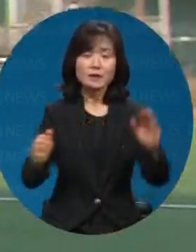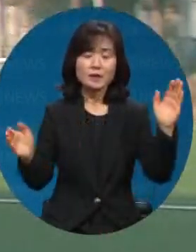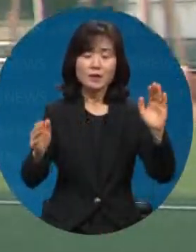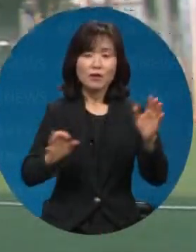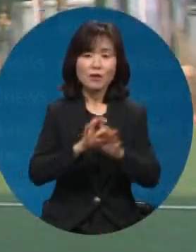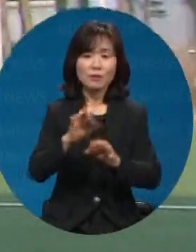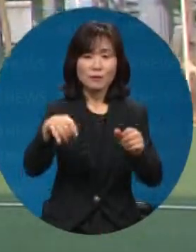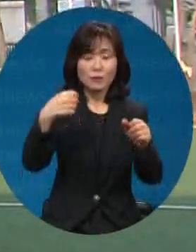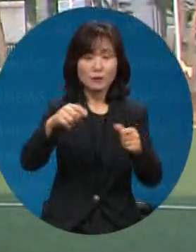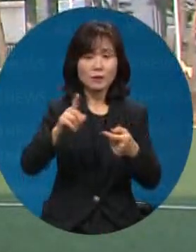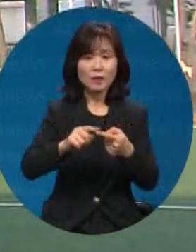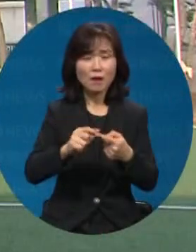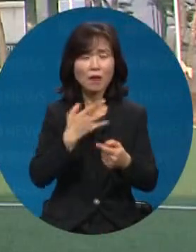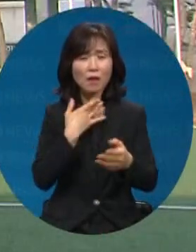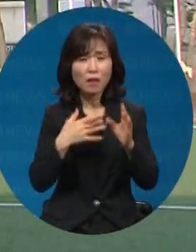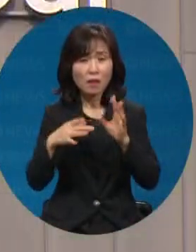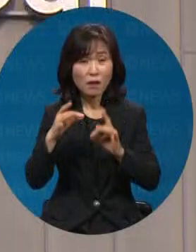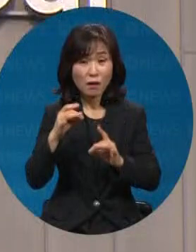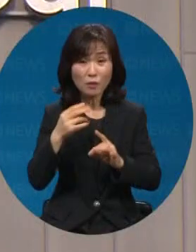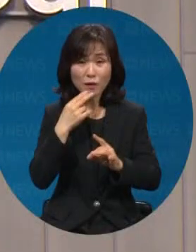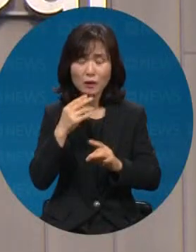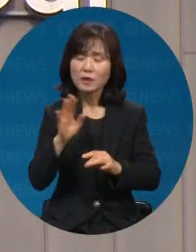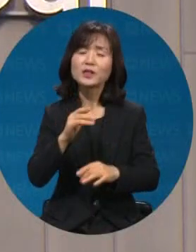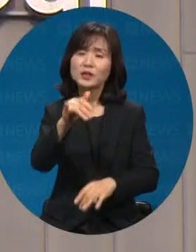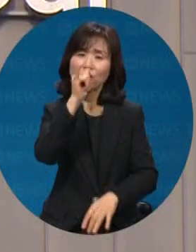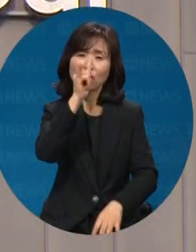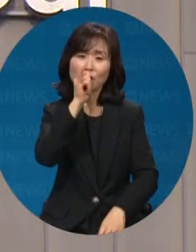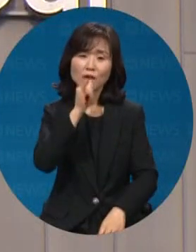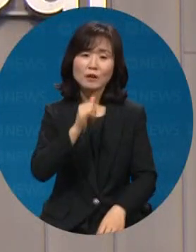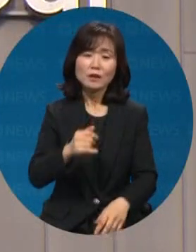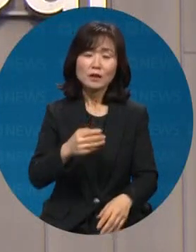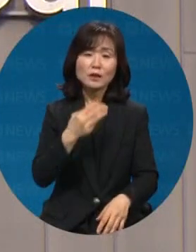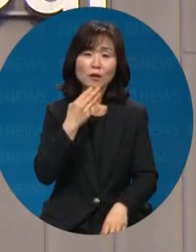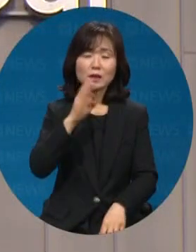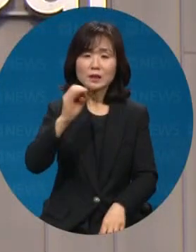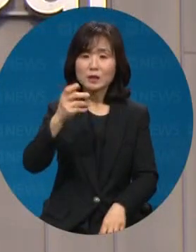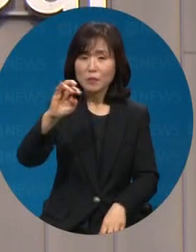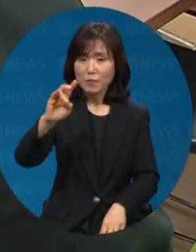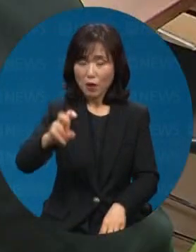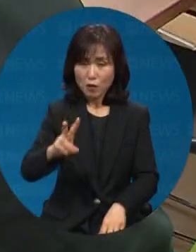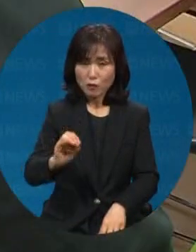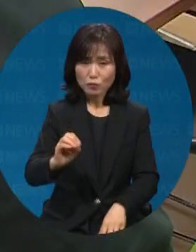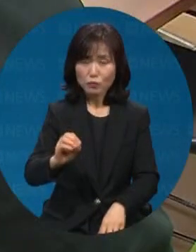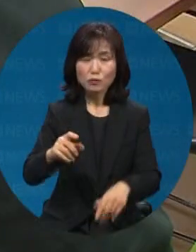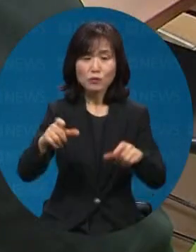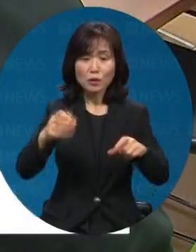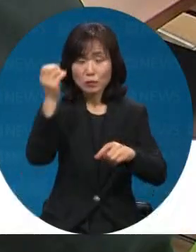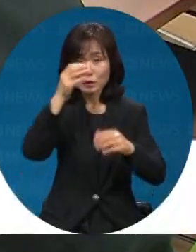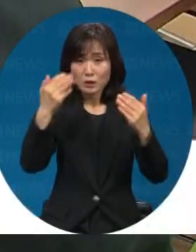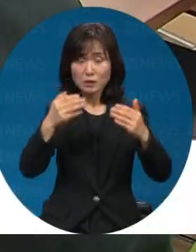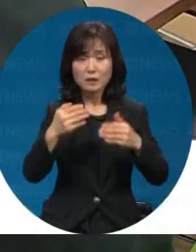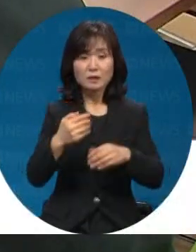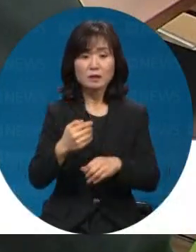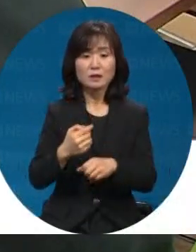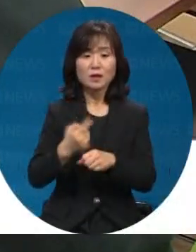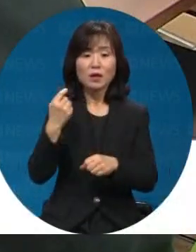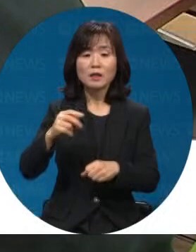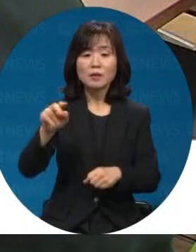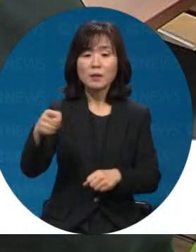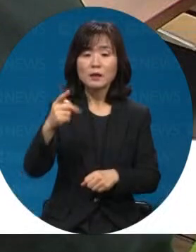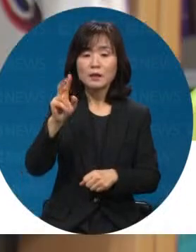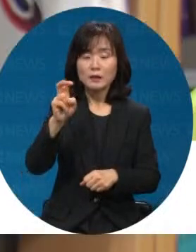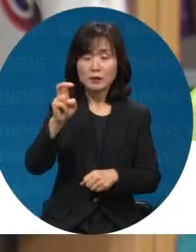경제 교육에 대한 갈증이 없는 건 아닙니다 서울 은평구에 한 고등학교에서는 지난해 130 명에 달하는 이과 생 들